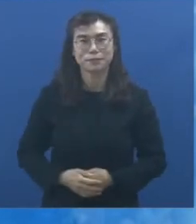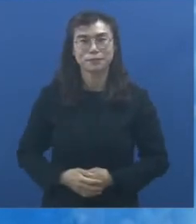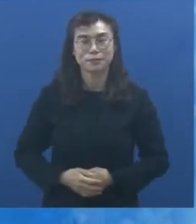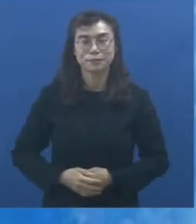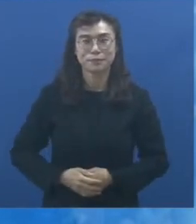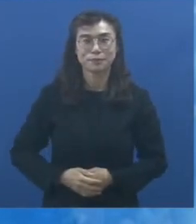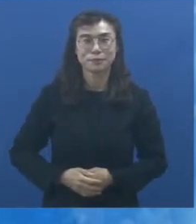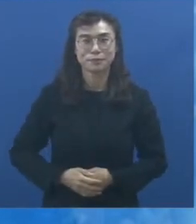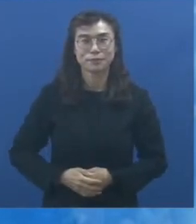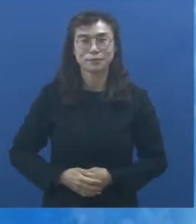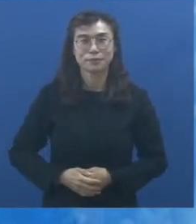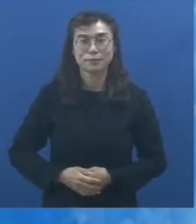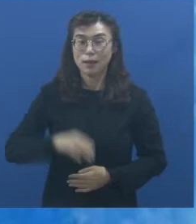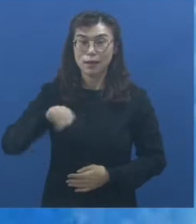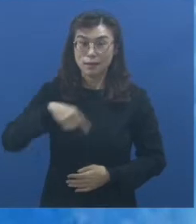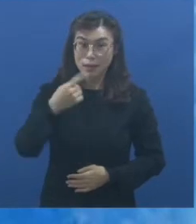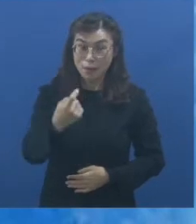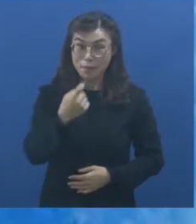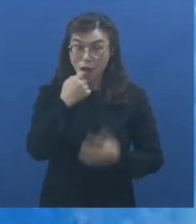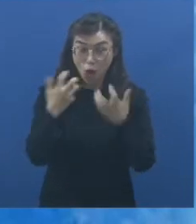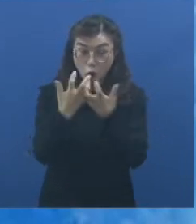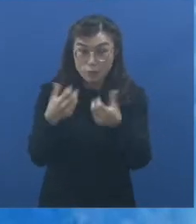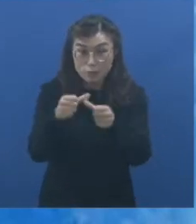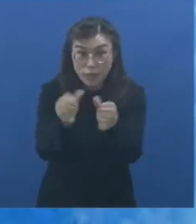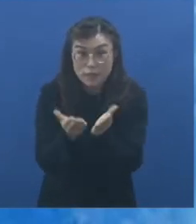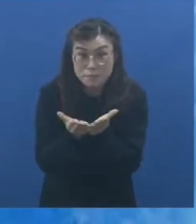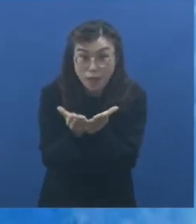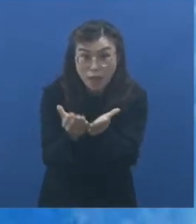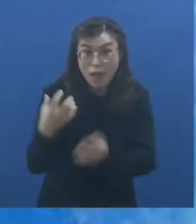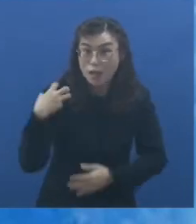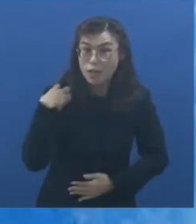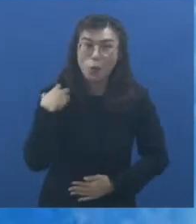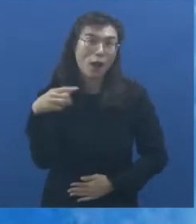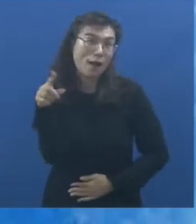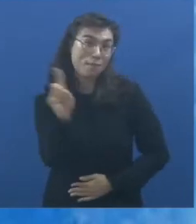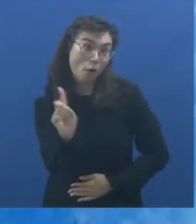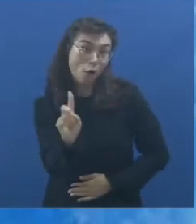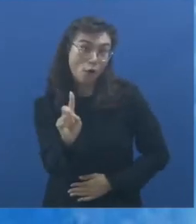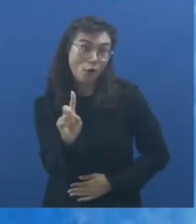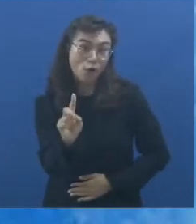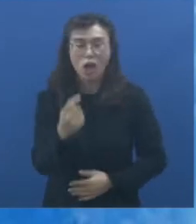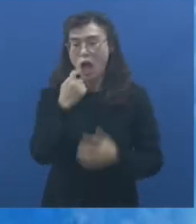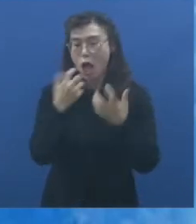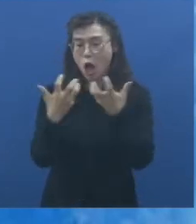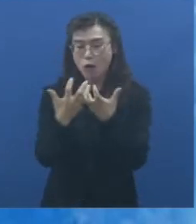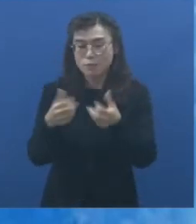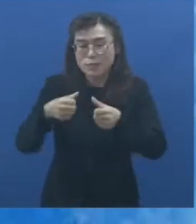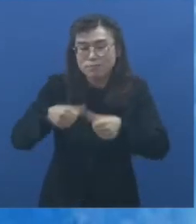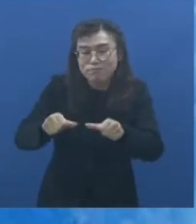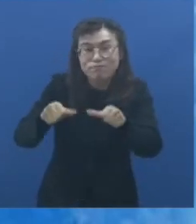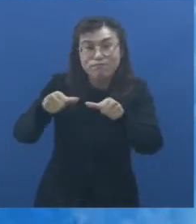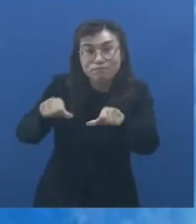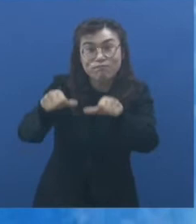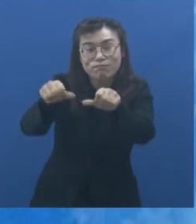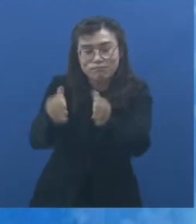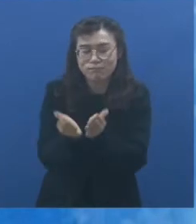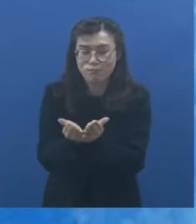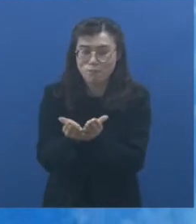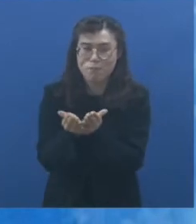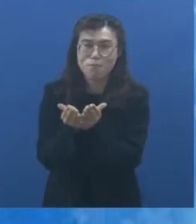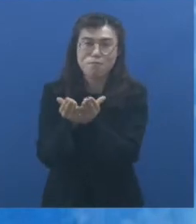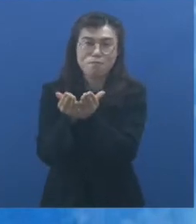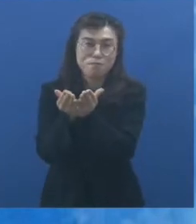여러분들 어색 손이 주로 하는 게 뭐죠 3 비서는 얼음이 깨뜨리고 나가는데 혼자 가는 건 아니죠